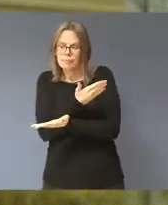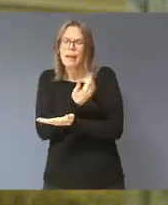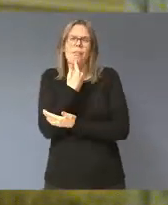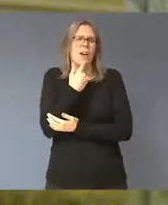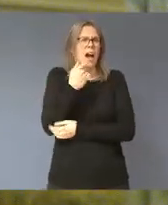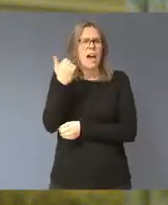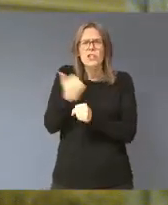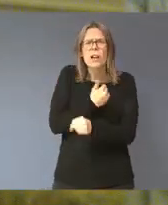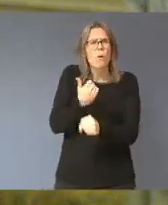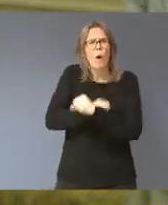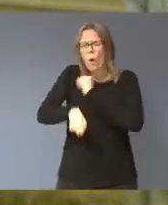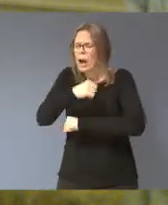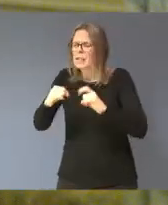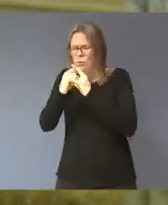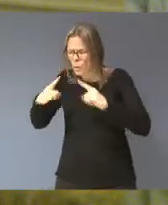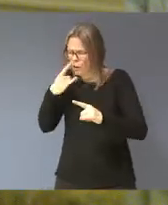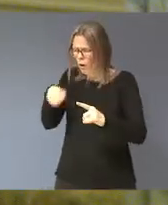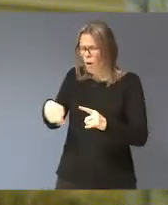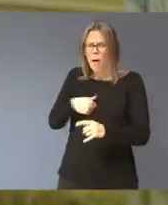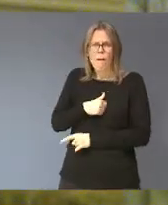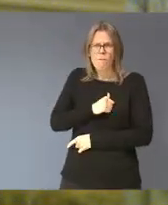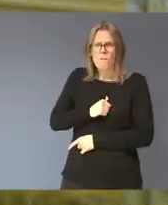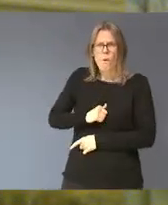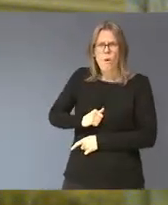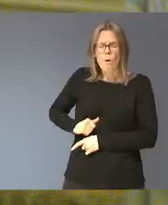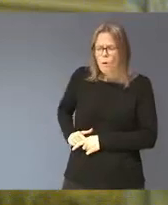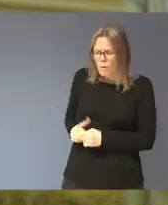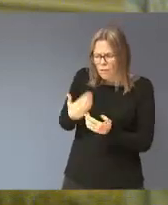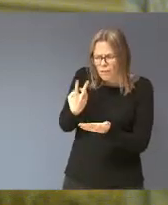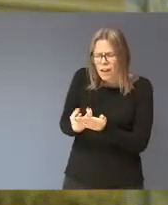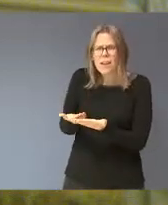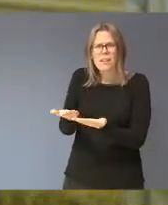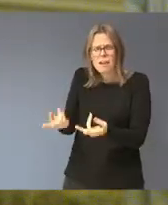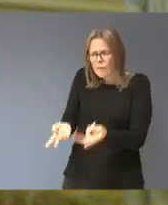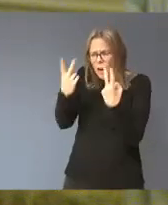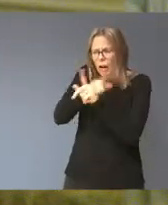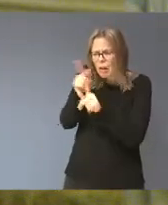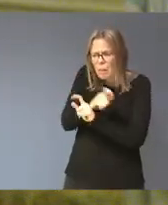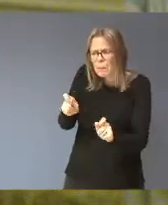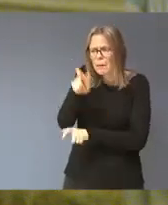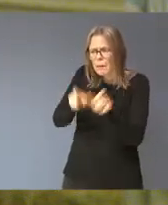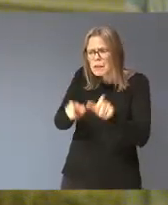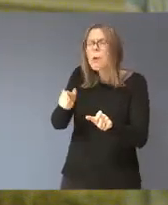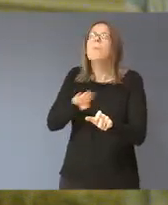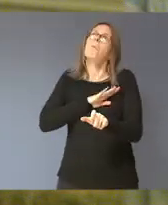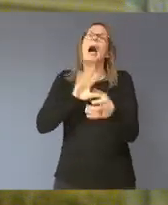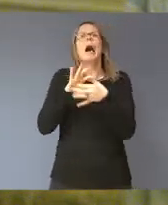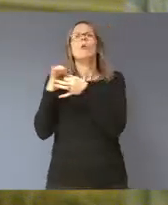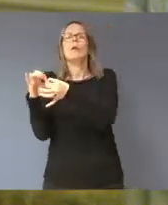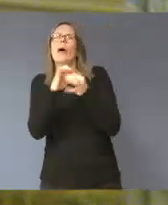indignes et j'ai toujours beaucoup de mal à comprendre comment un certain nombre de personnes, au prétexte de la